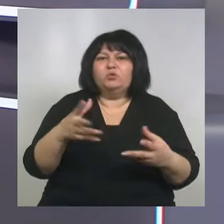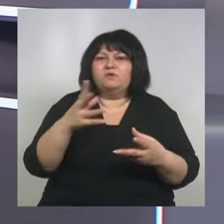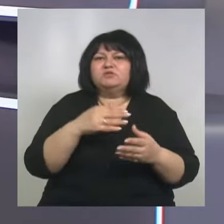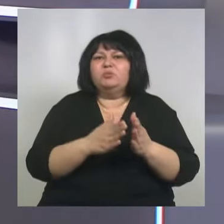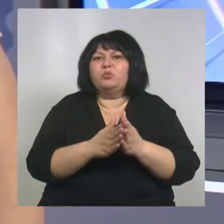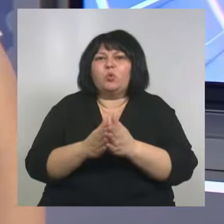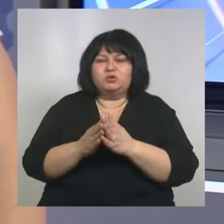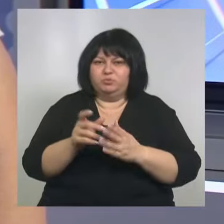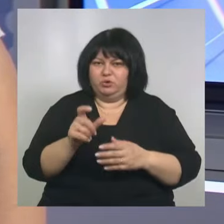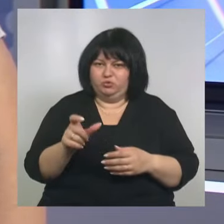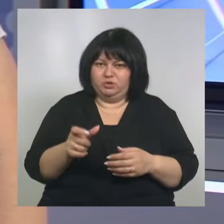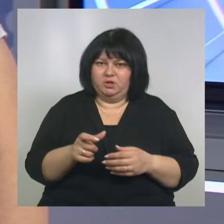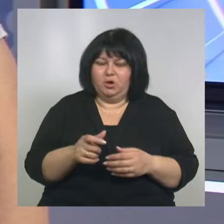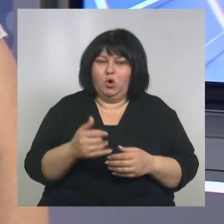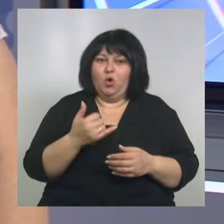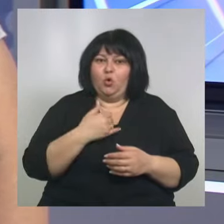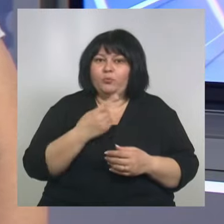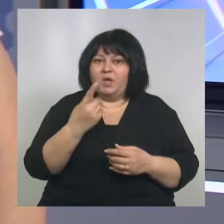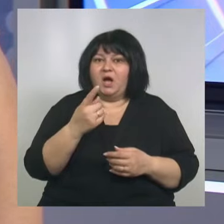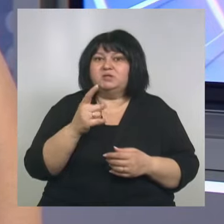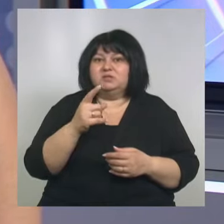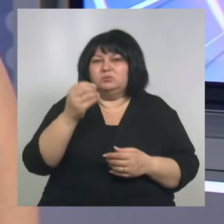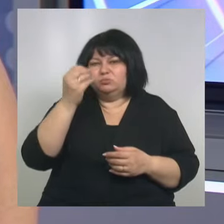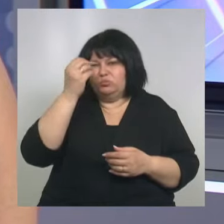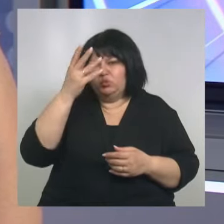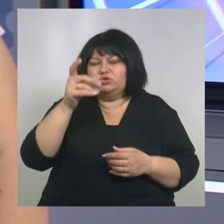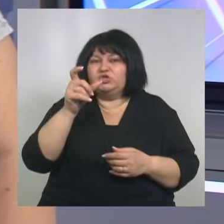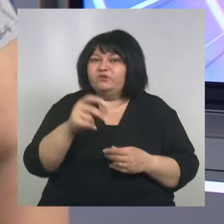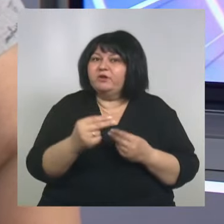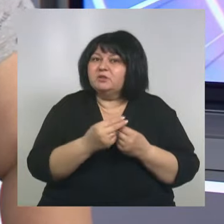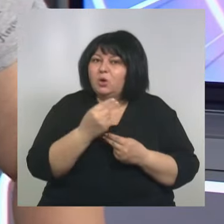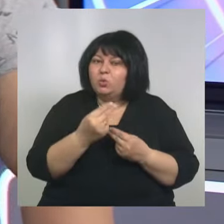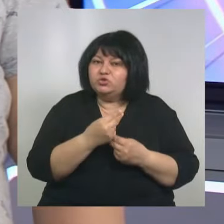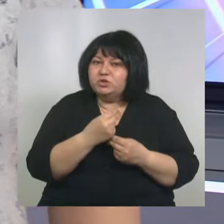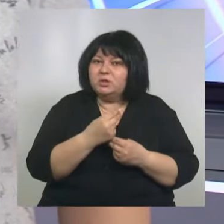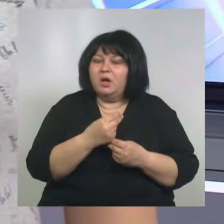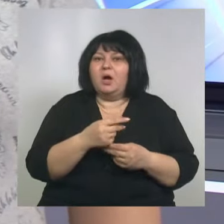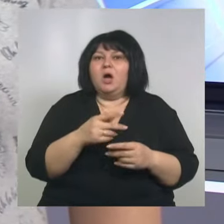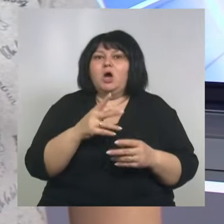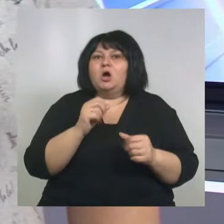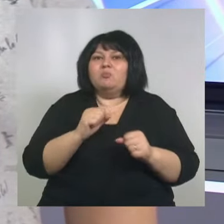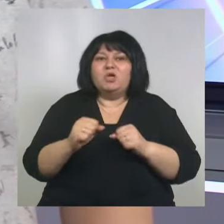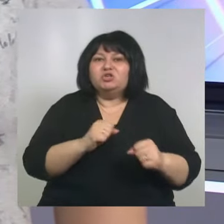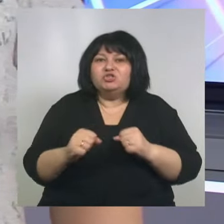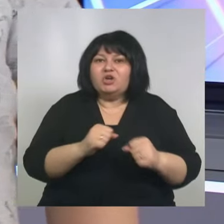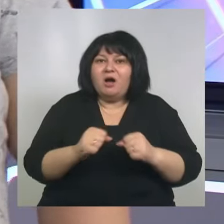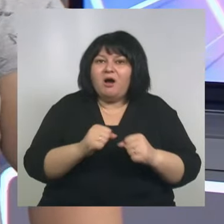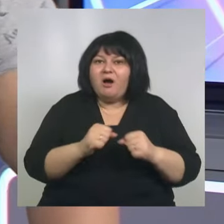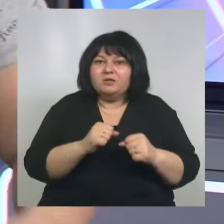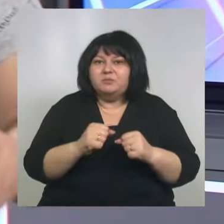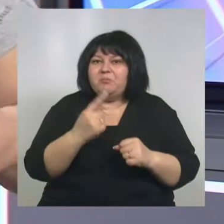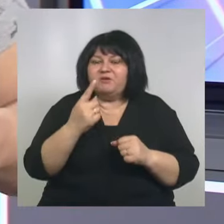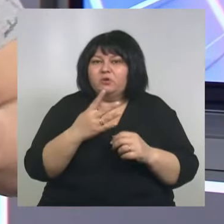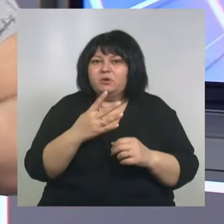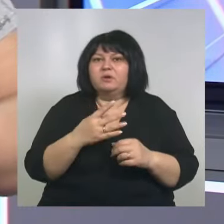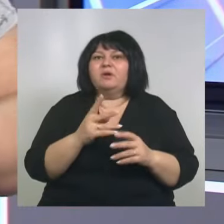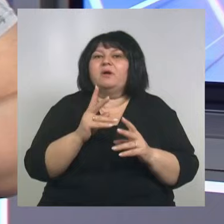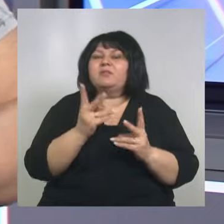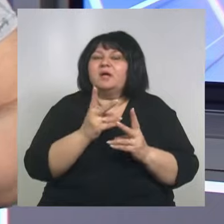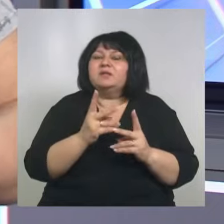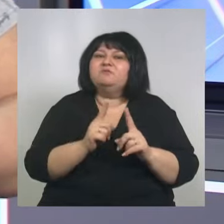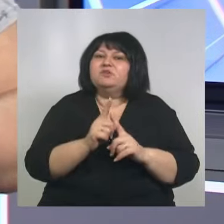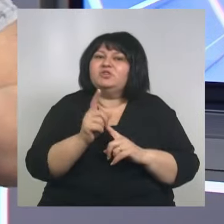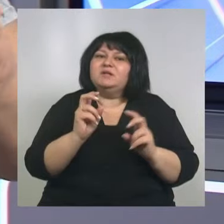людей знаете у меня один мудрый человек ещё давным-давно научил что прежде чем бежать куда-то сломя голову первое что нужно сделать это сесть